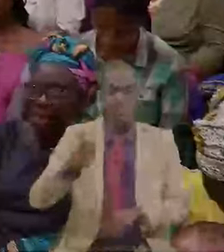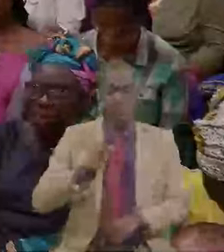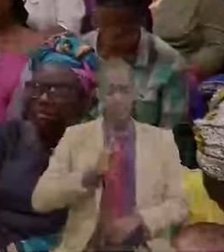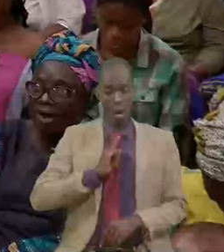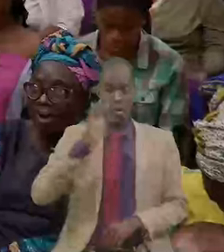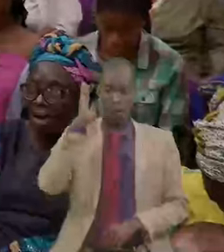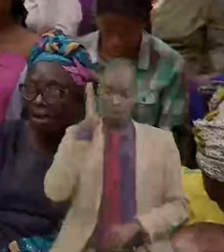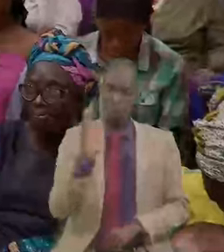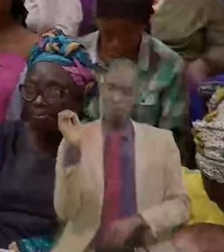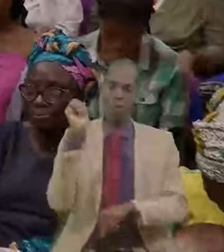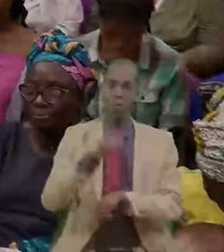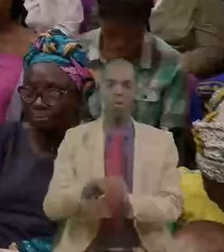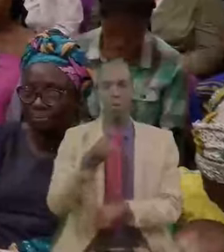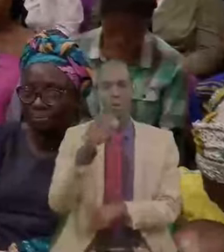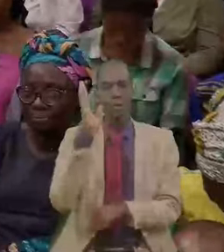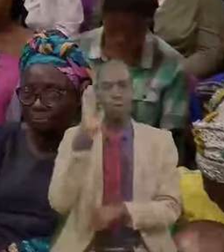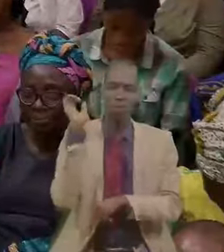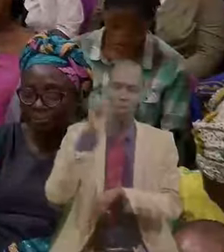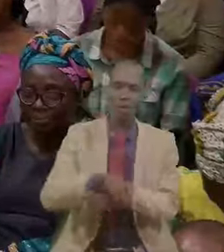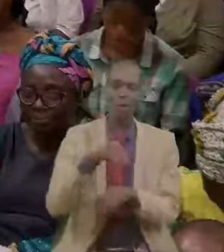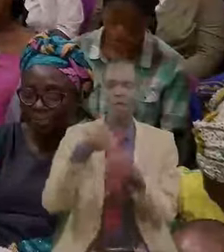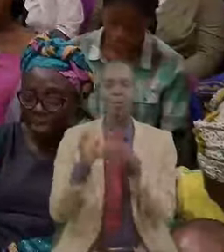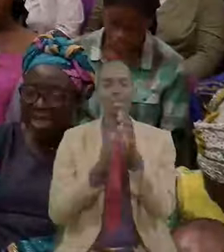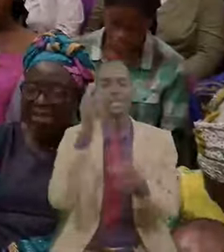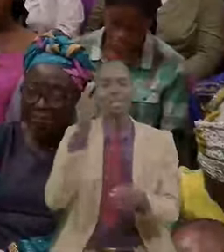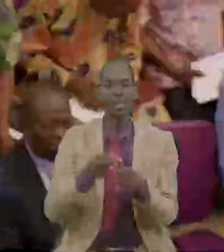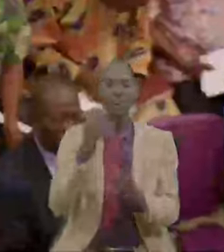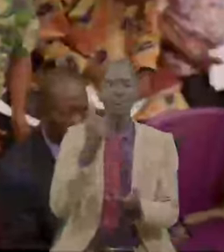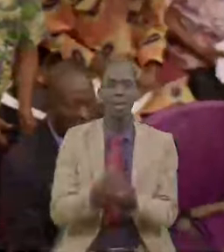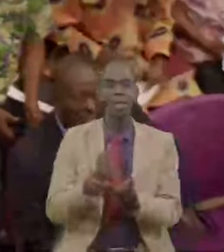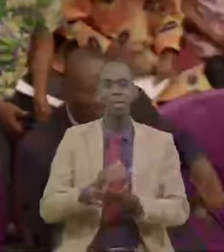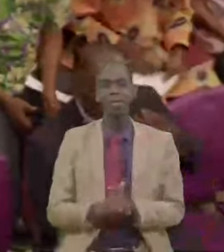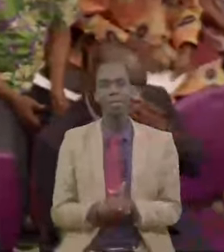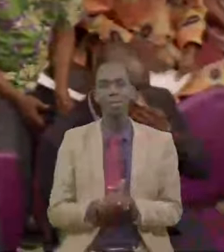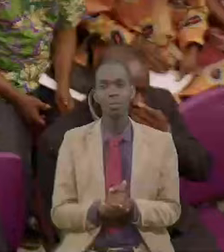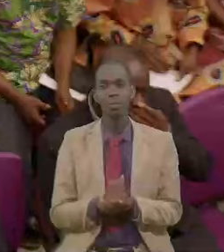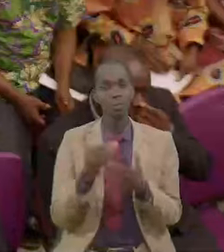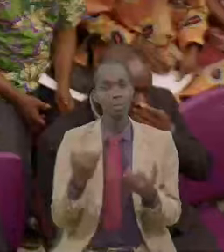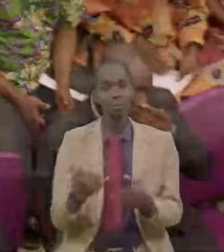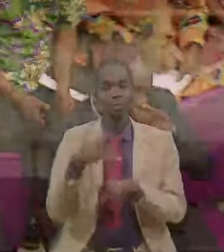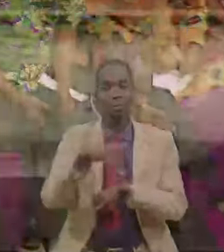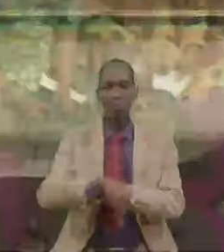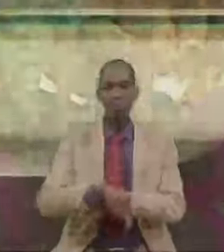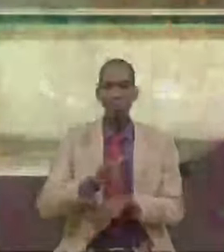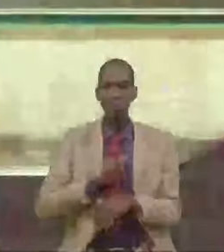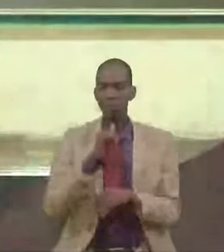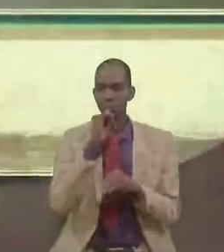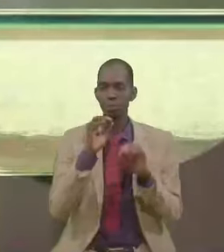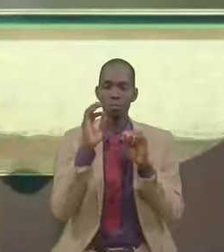vaincre. Vous allez vaincre au nom de Jésus-Christ. Ce soir, je vous